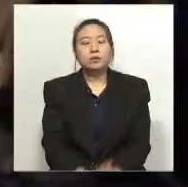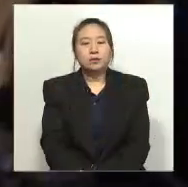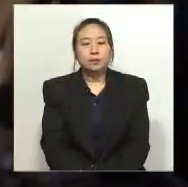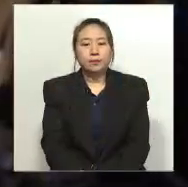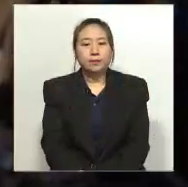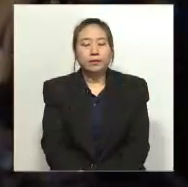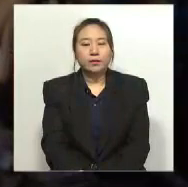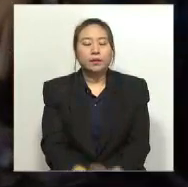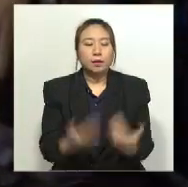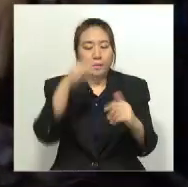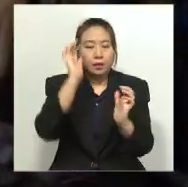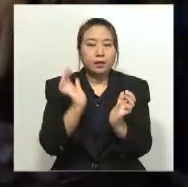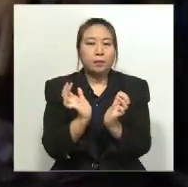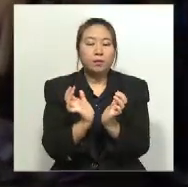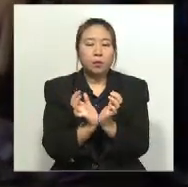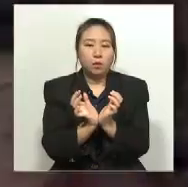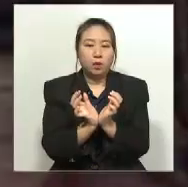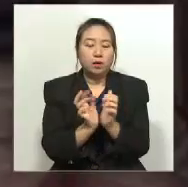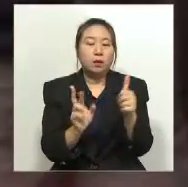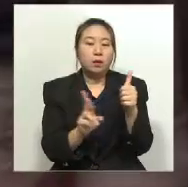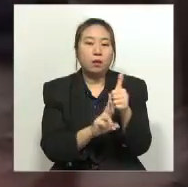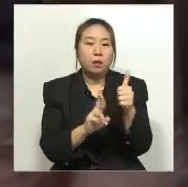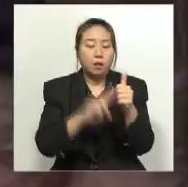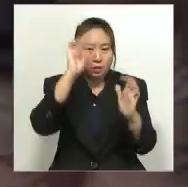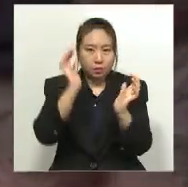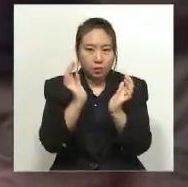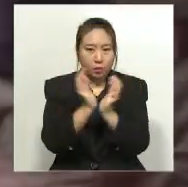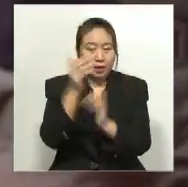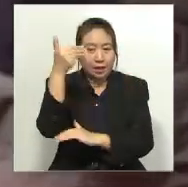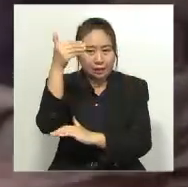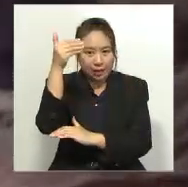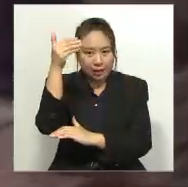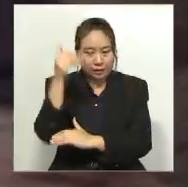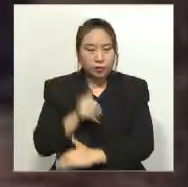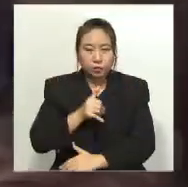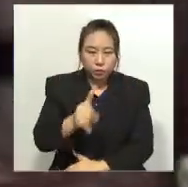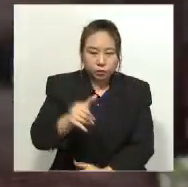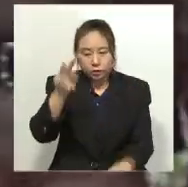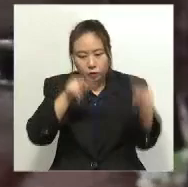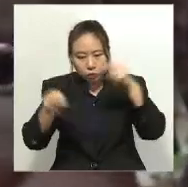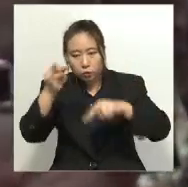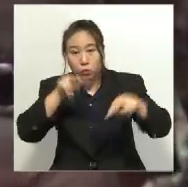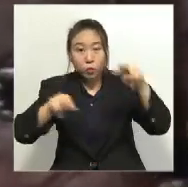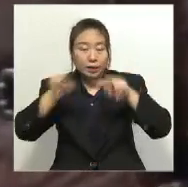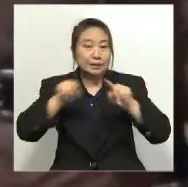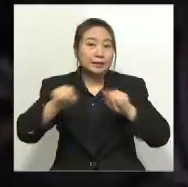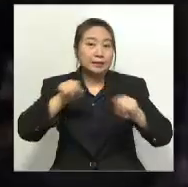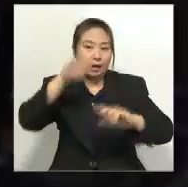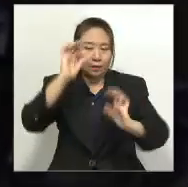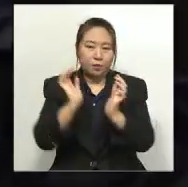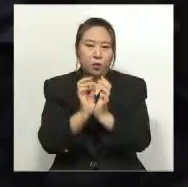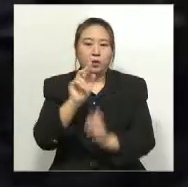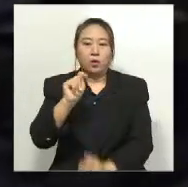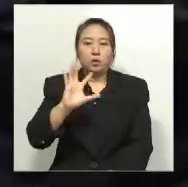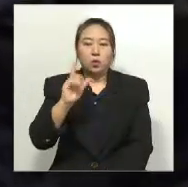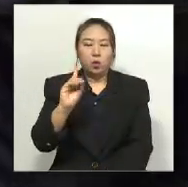ทางด้านของพลตำรวจเอกวิริชัยทรงเมตตานะครับรองผู้บัญชาการตำรวจแห่งชาติได้ลงพื้นที่กำกับดูแลกำลังตำรวจตระเวนชายแดนหรือว่าตชด.